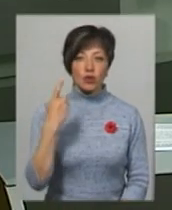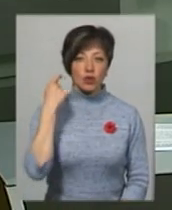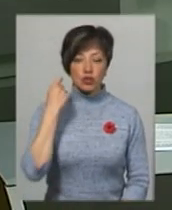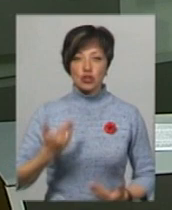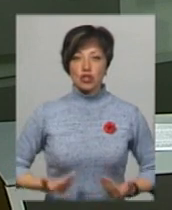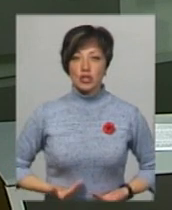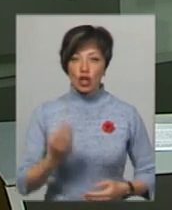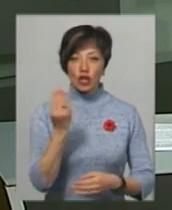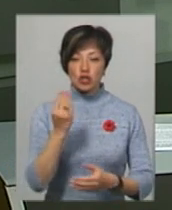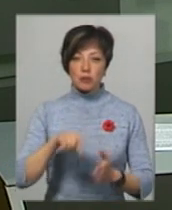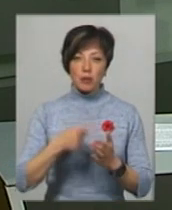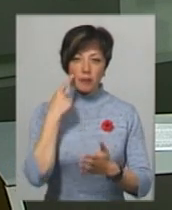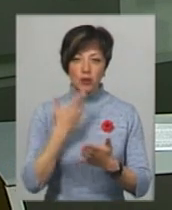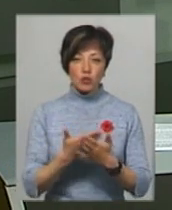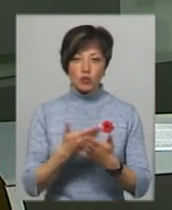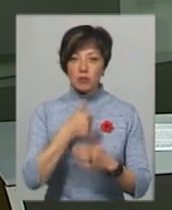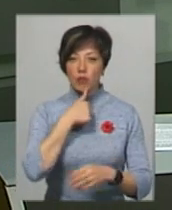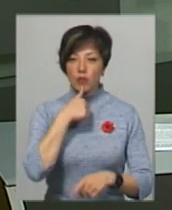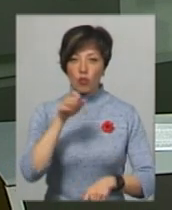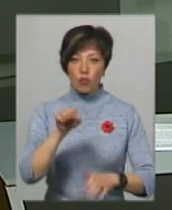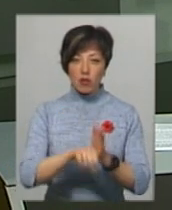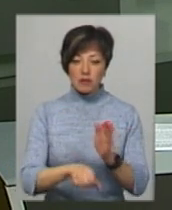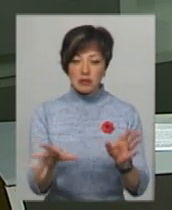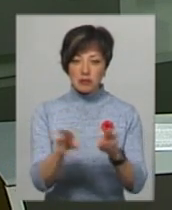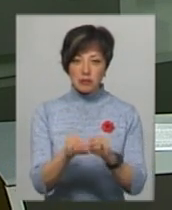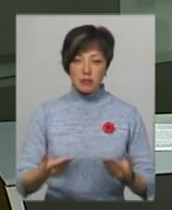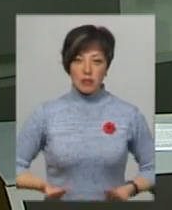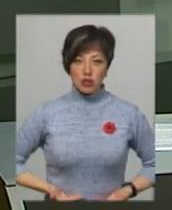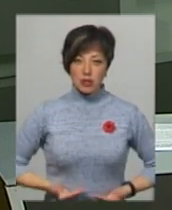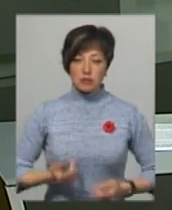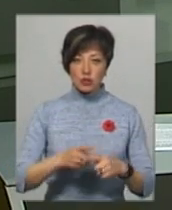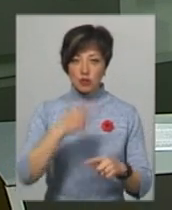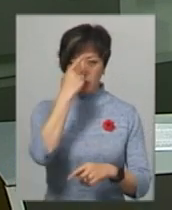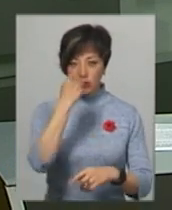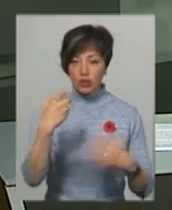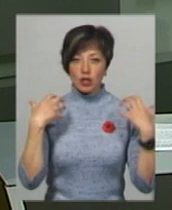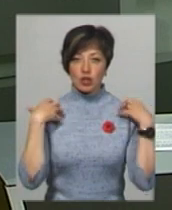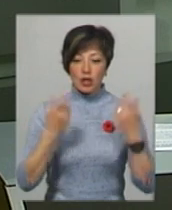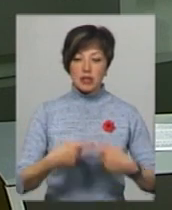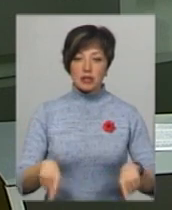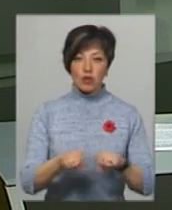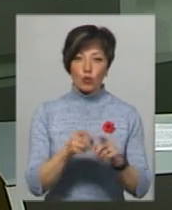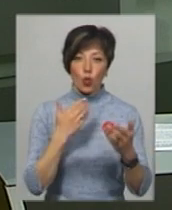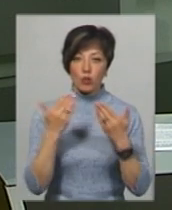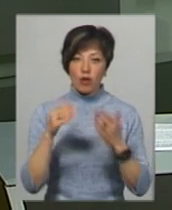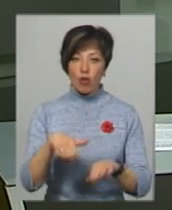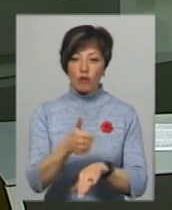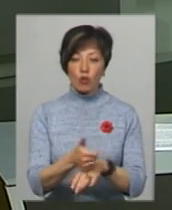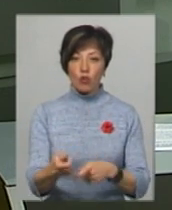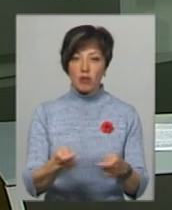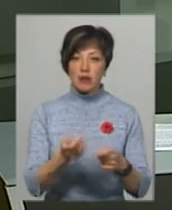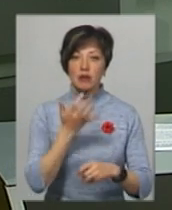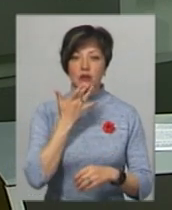52-річного жителя Шепетівки підозрюють у замаху на вбивство співмешканки. Про це повідомила начальник сектору комунікації Головного